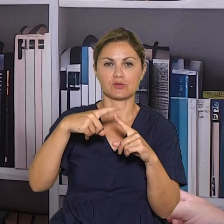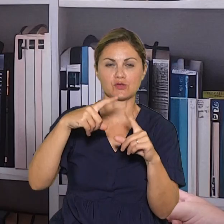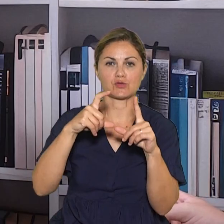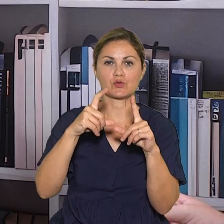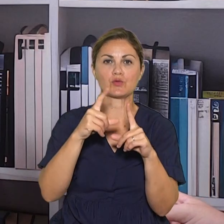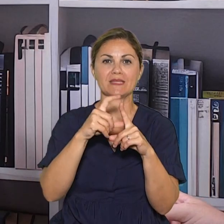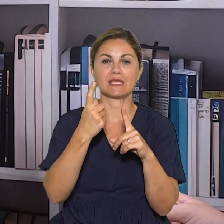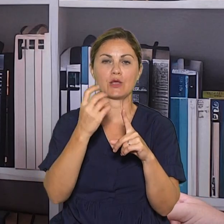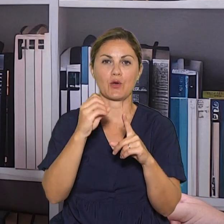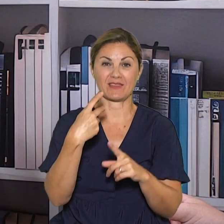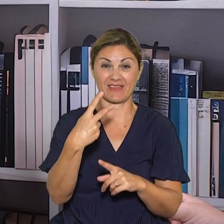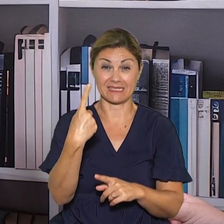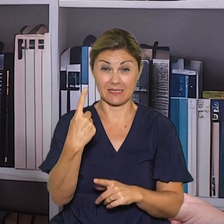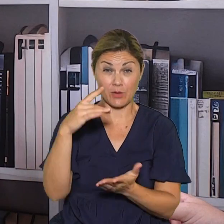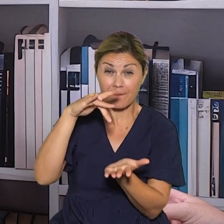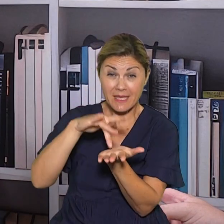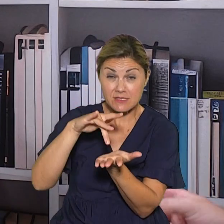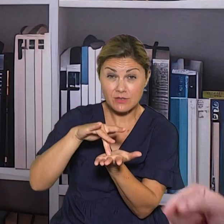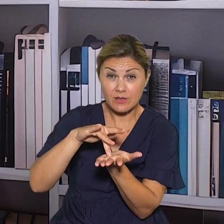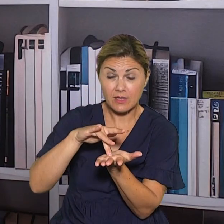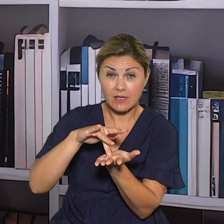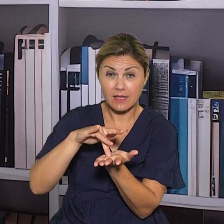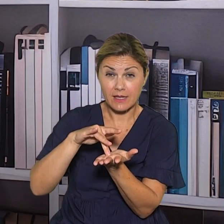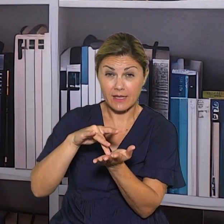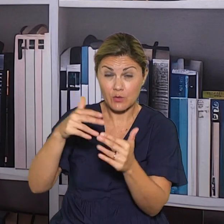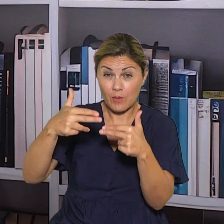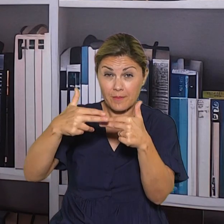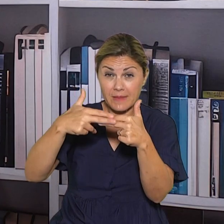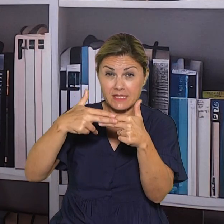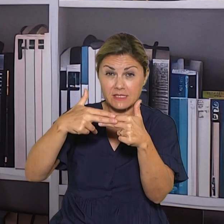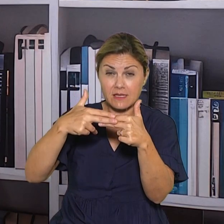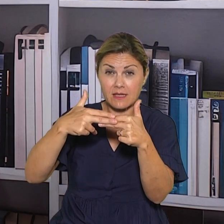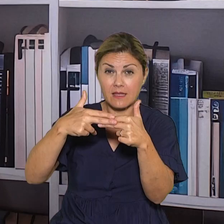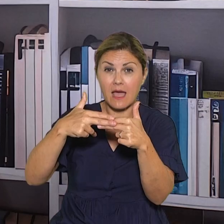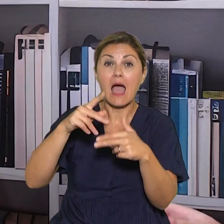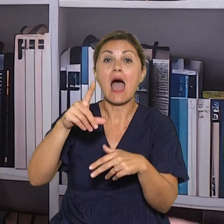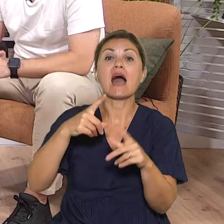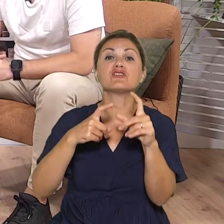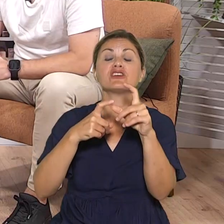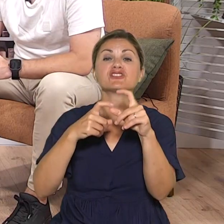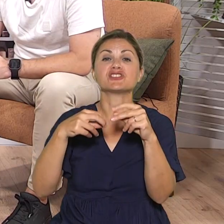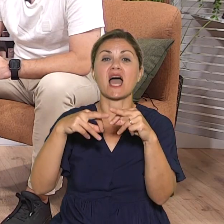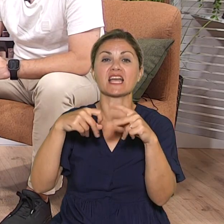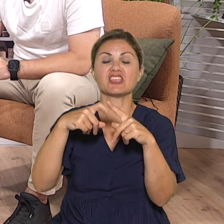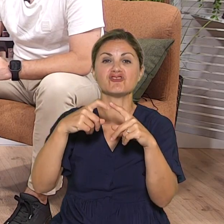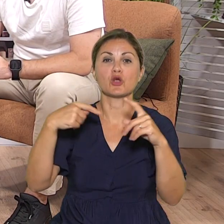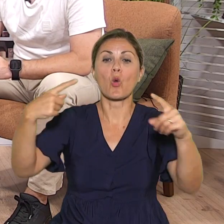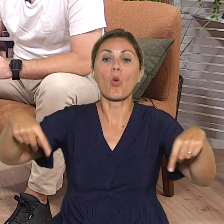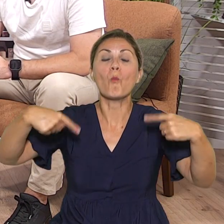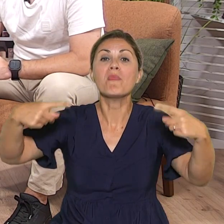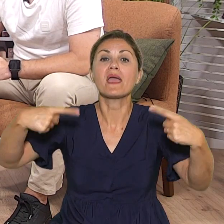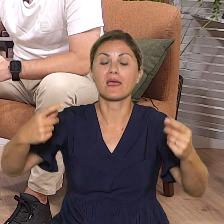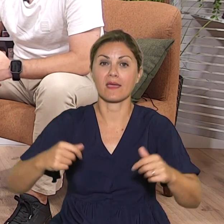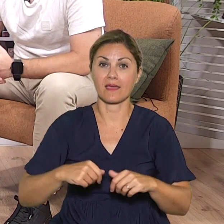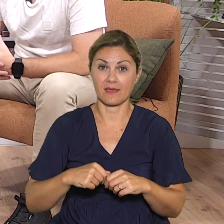Studio 21 se nalazi, ako se ne varam, to je ispod Sućidra, je li? To je kraj Šakić guma. Da. Gore